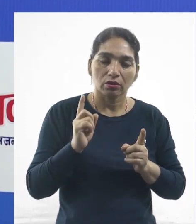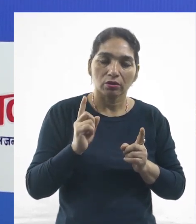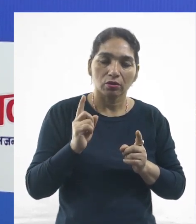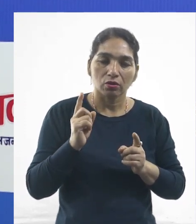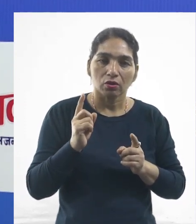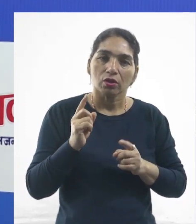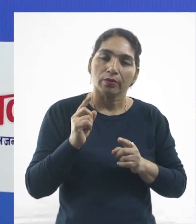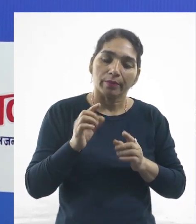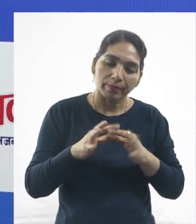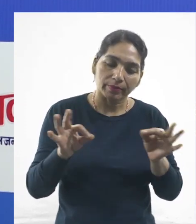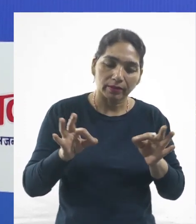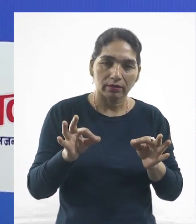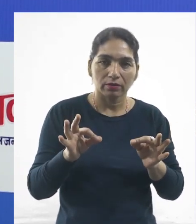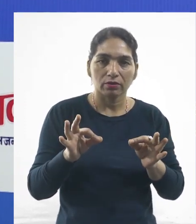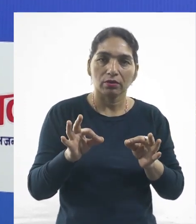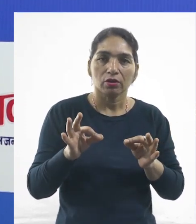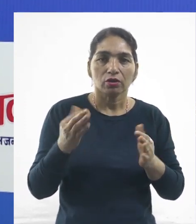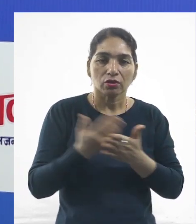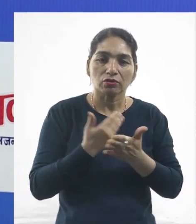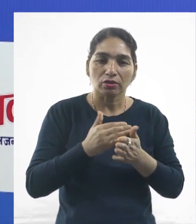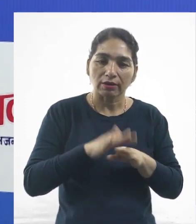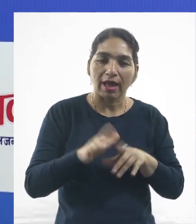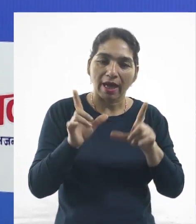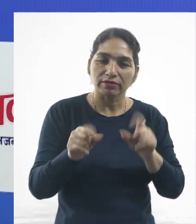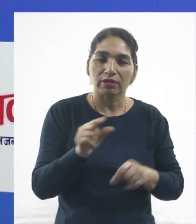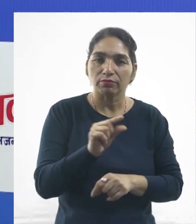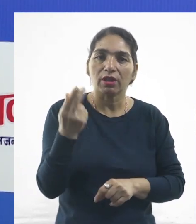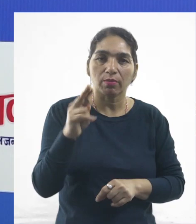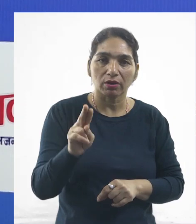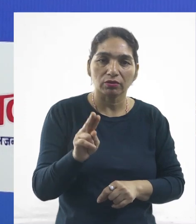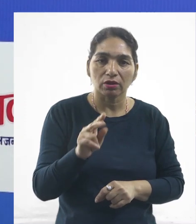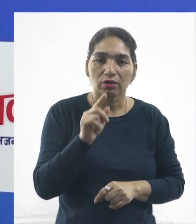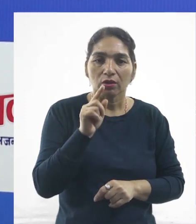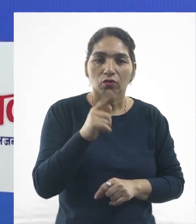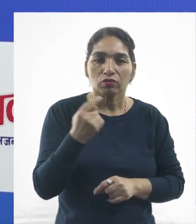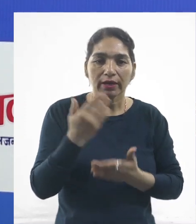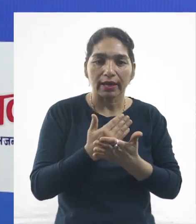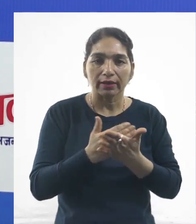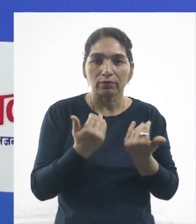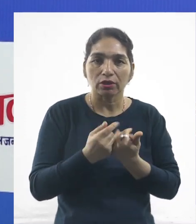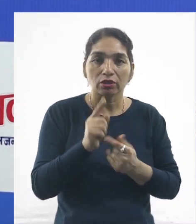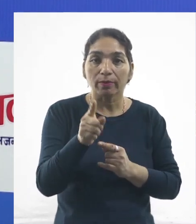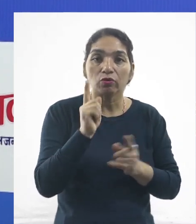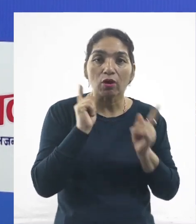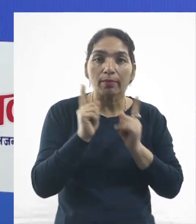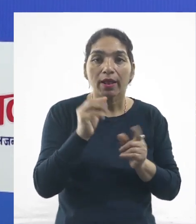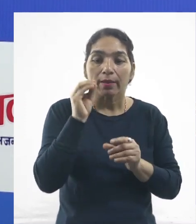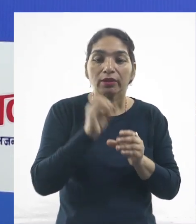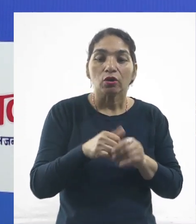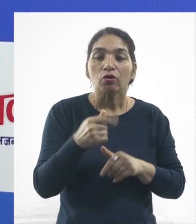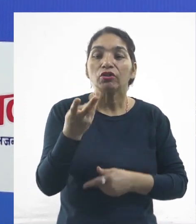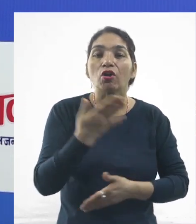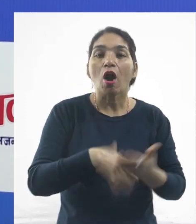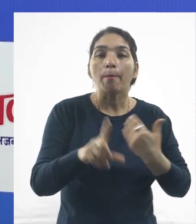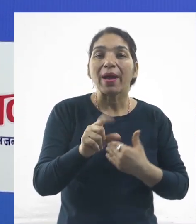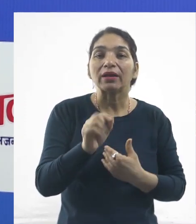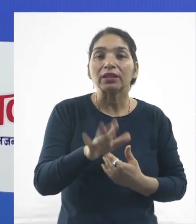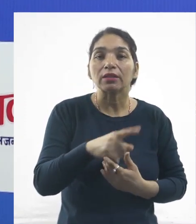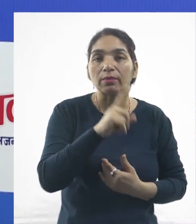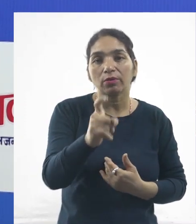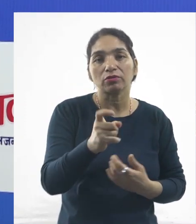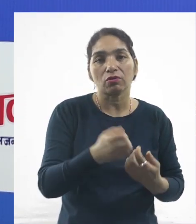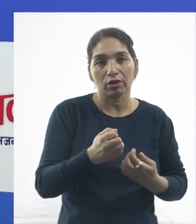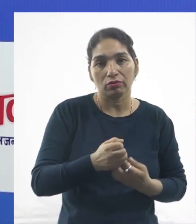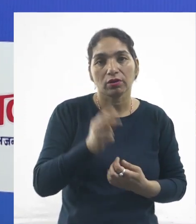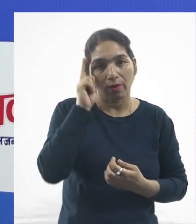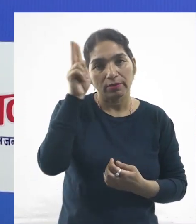संस्थाको पनि आवश्यकताको विषय भएको छ कि कुनै कार्यक्रमहरू बनाउनु पऱ्यो नि तिमीहरूको चाहिँ नि नगरपालिकामा कति अपाङ्गता छ भनेर हामीले नि प्रश्न गरिएको छ यद्यपि हामी आगामी